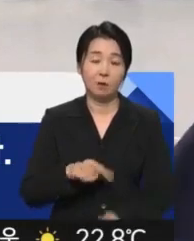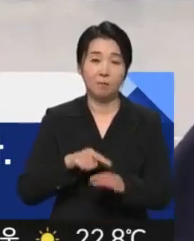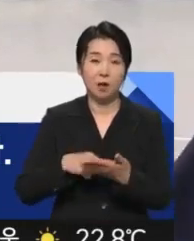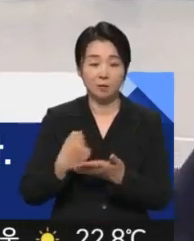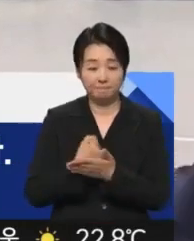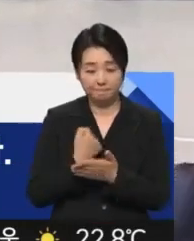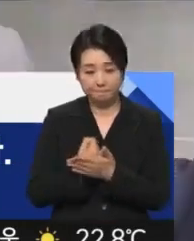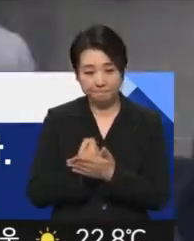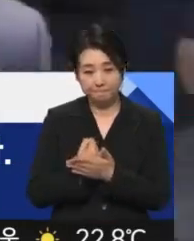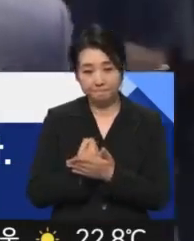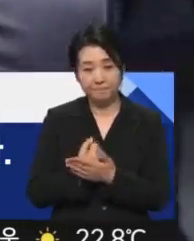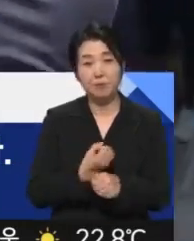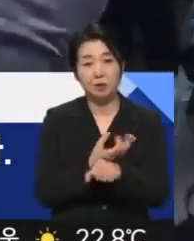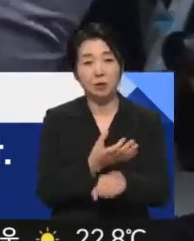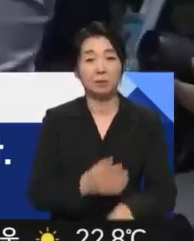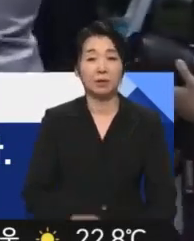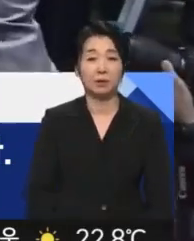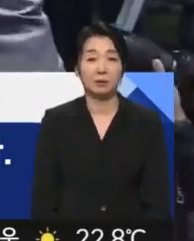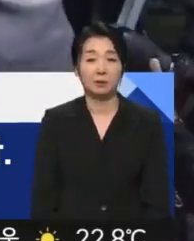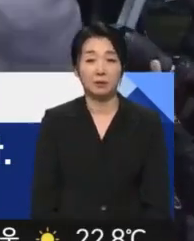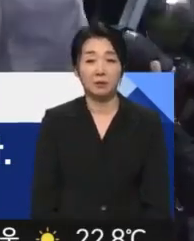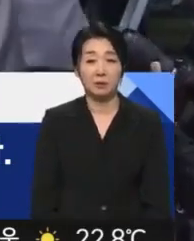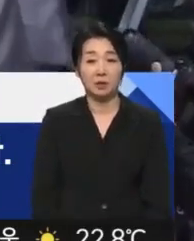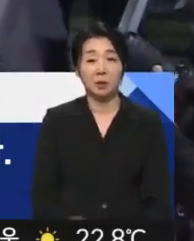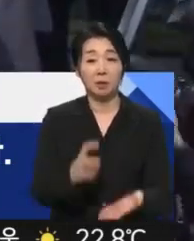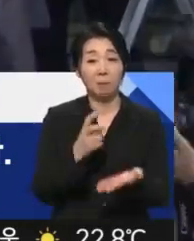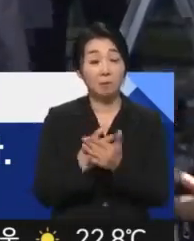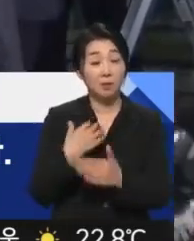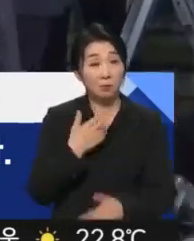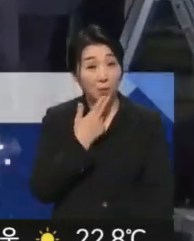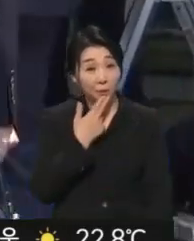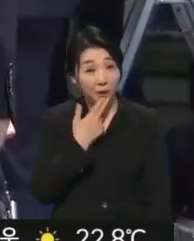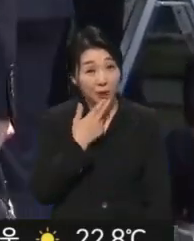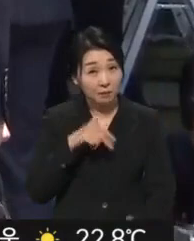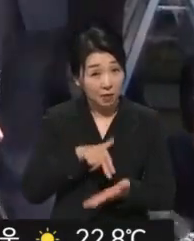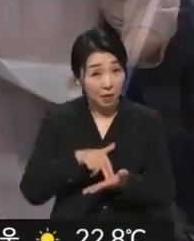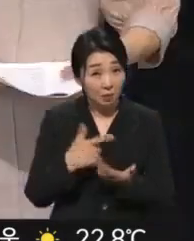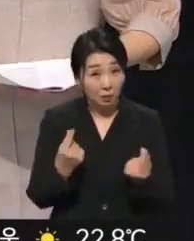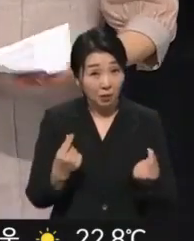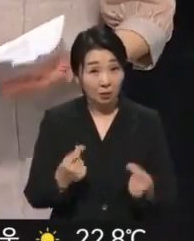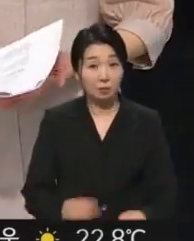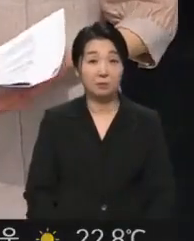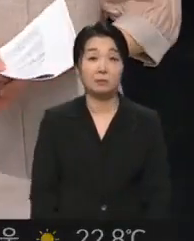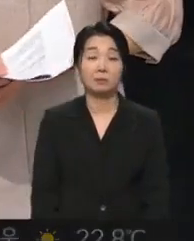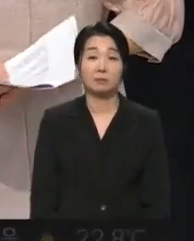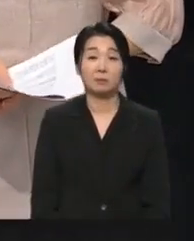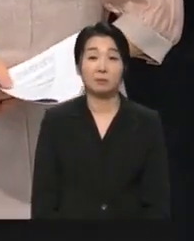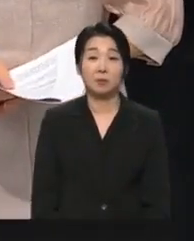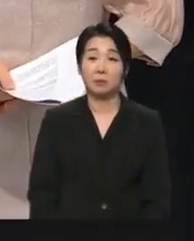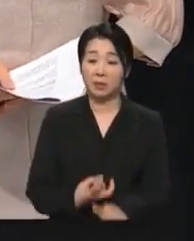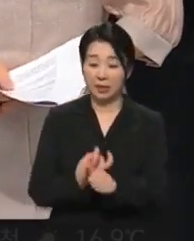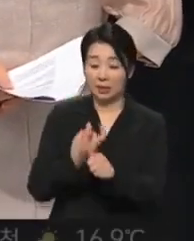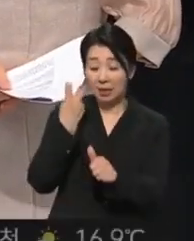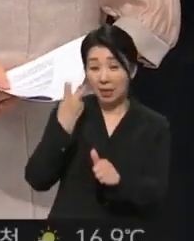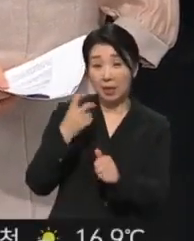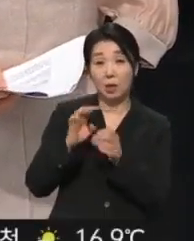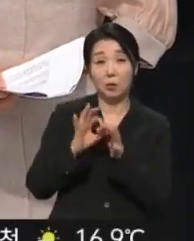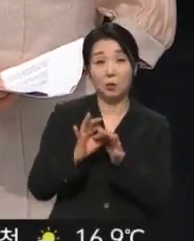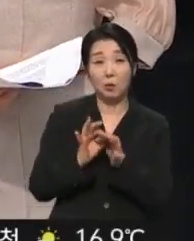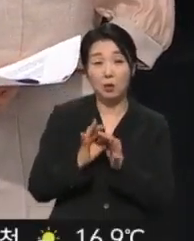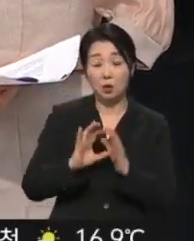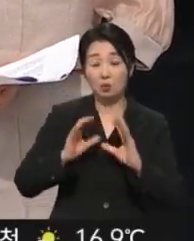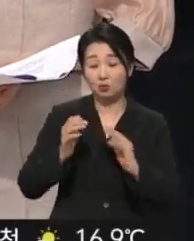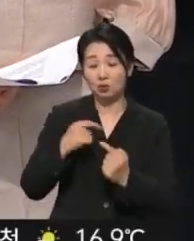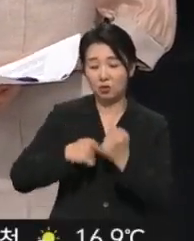전합니다. 말씀드리겠습니다. 장관으로서 법적 책임 없다고 보시나요? 네. 그러면서 이번 탄핵 소추로 국정